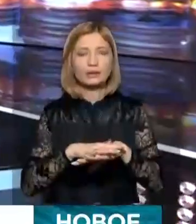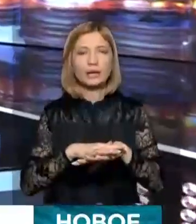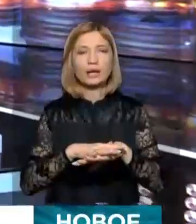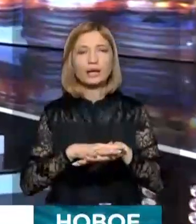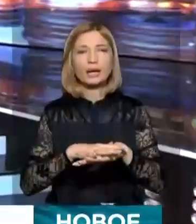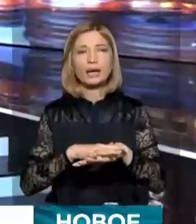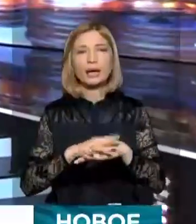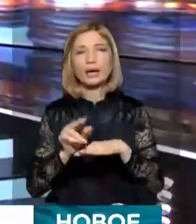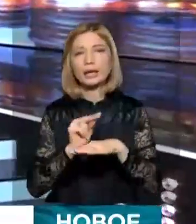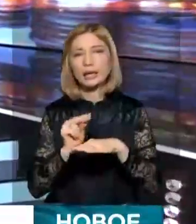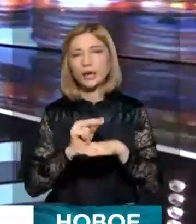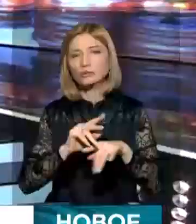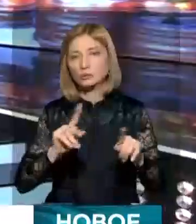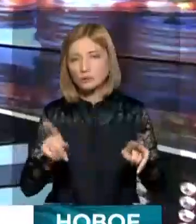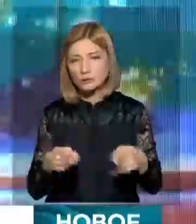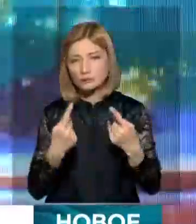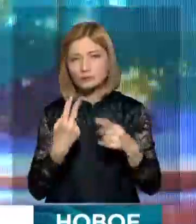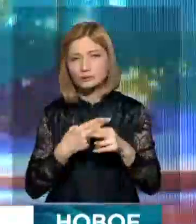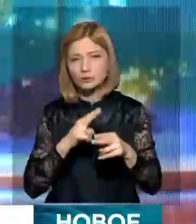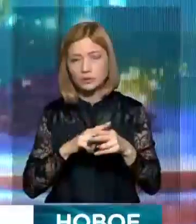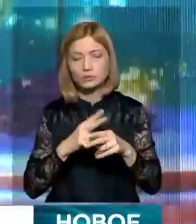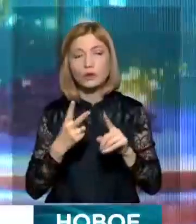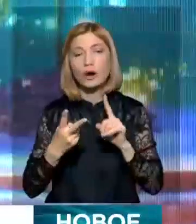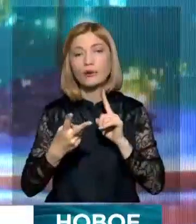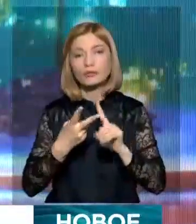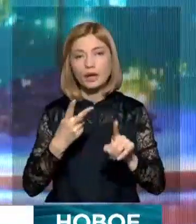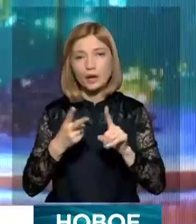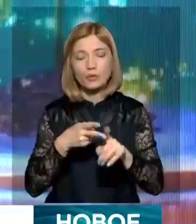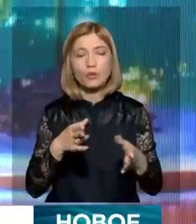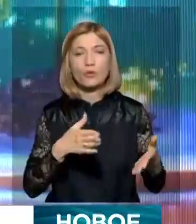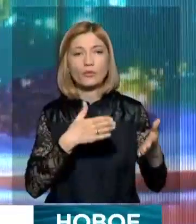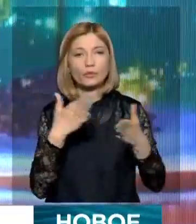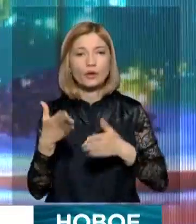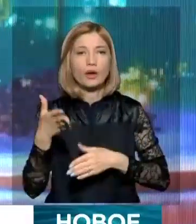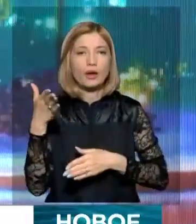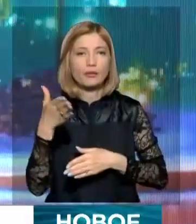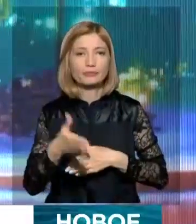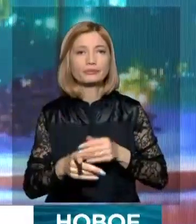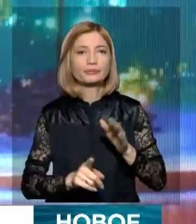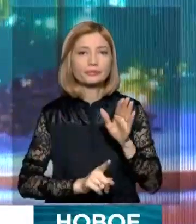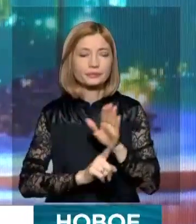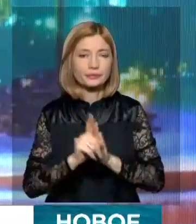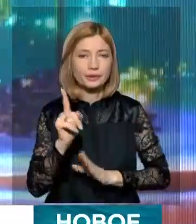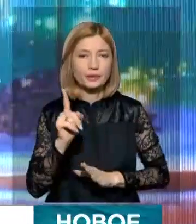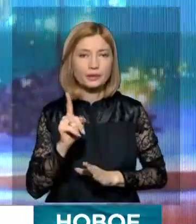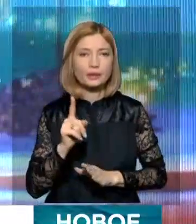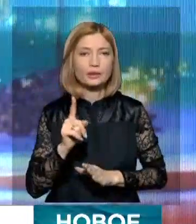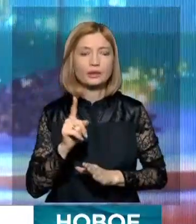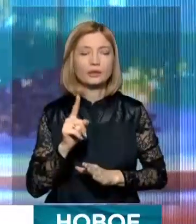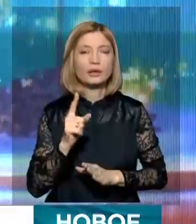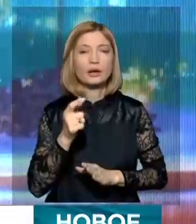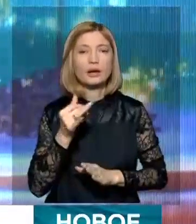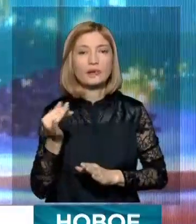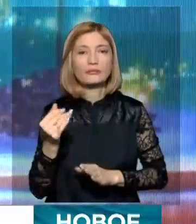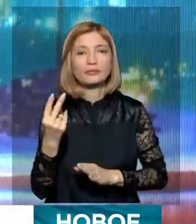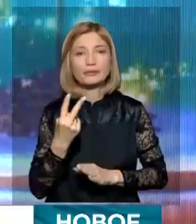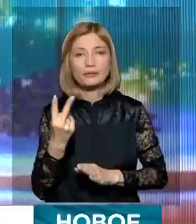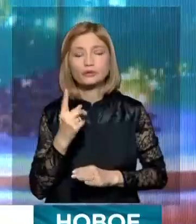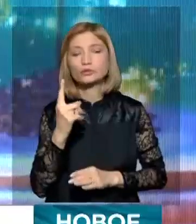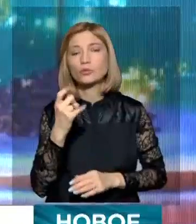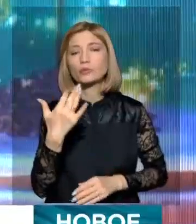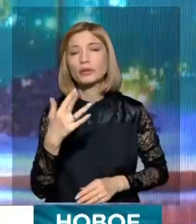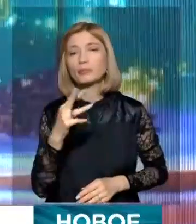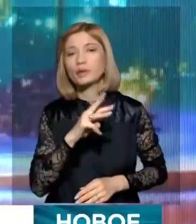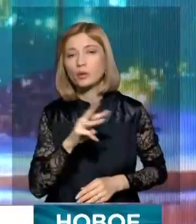развития запускает уже второй этап ГЭФ-2, так называемый, то есть 150 миллионов